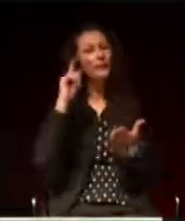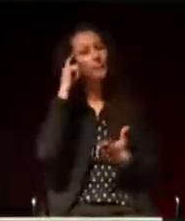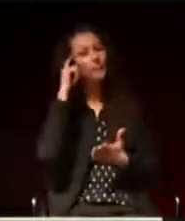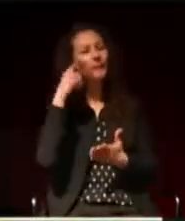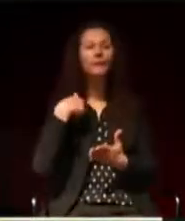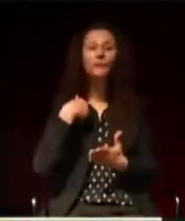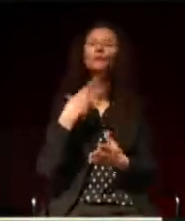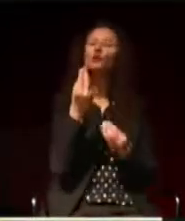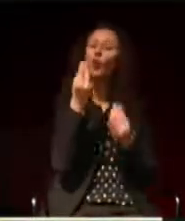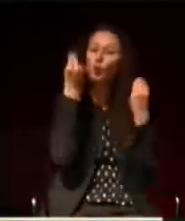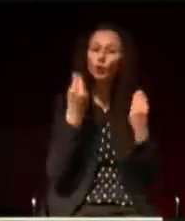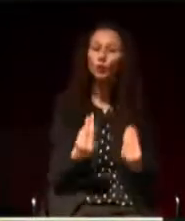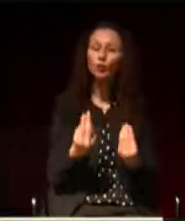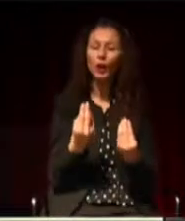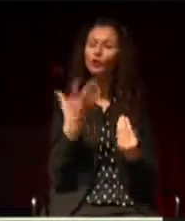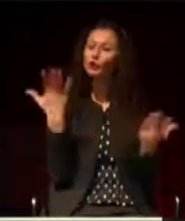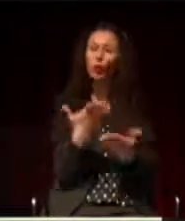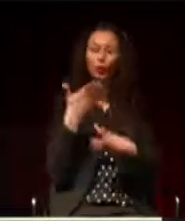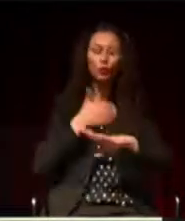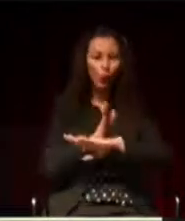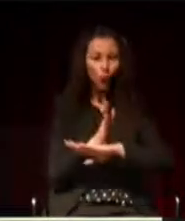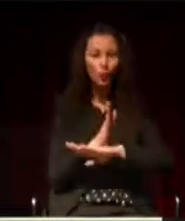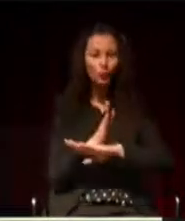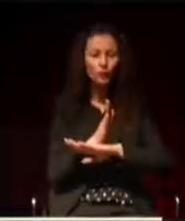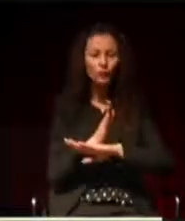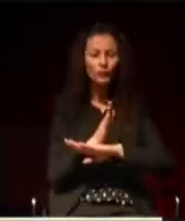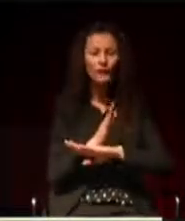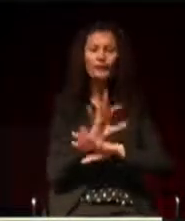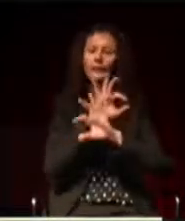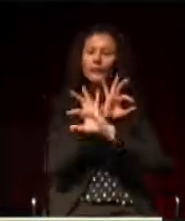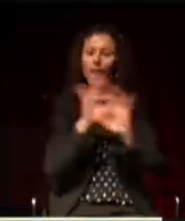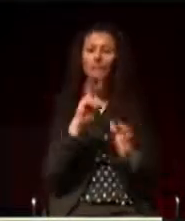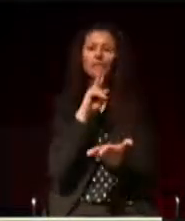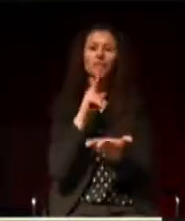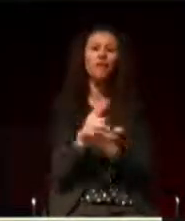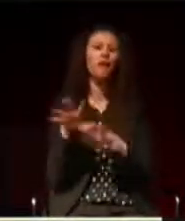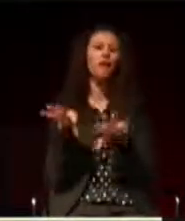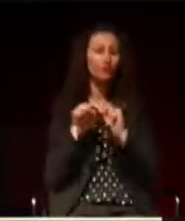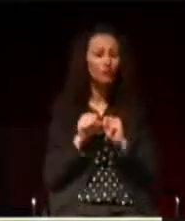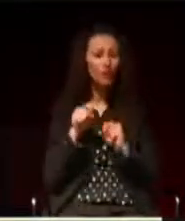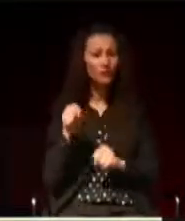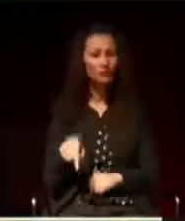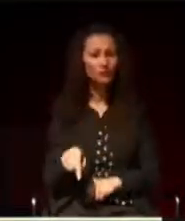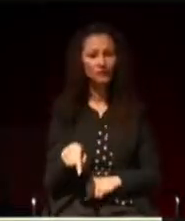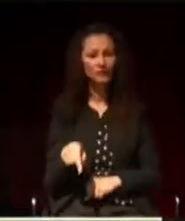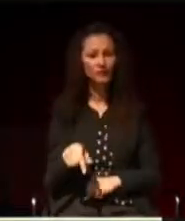ediyorum. Çok güzel, çok doğru, çok yerinde bir karar alacağız.